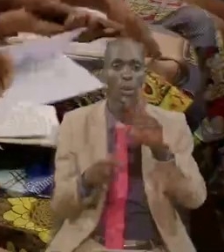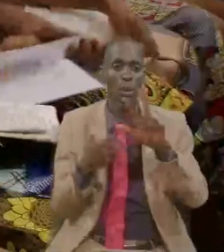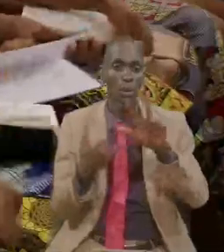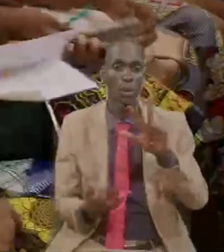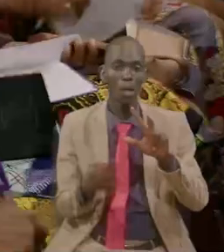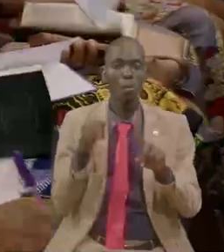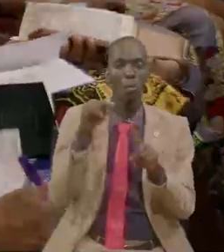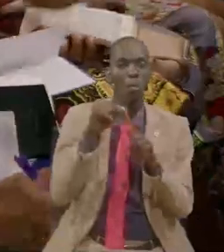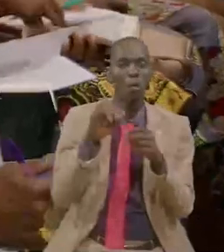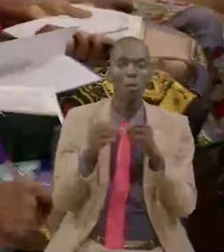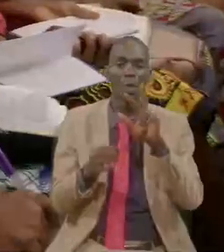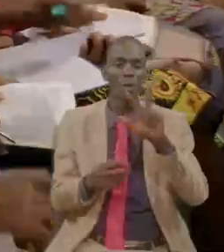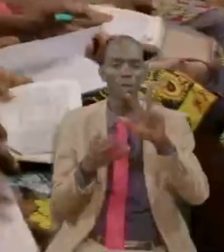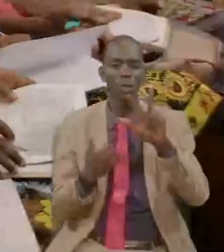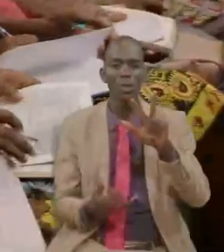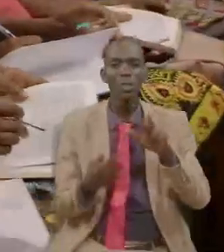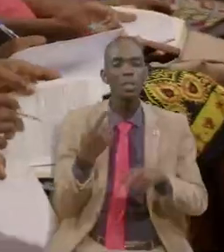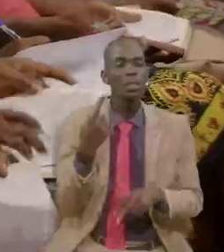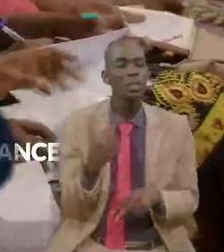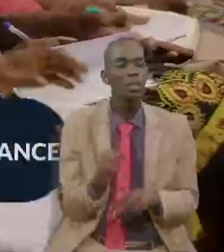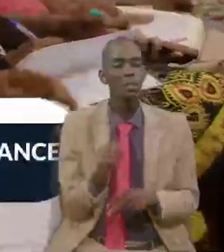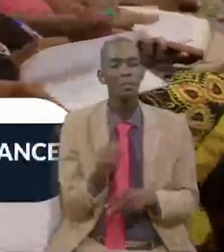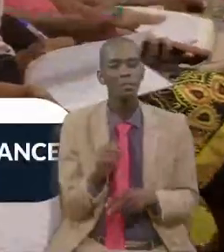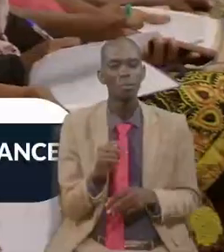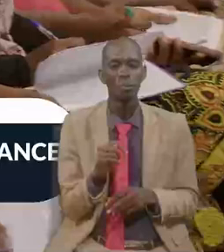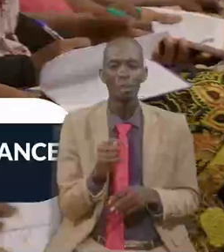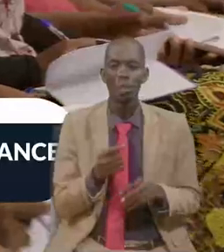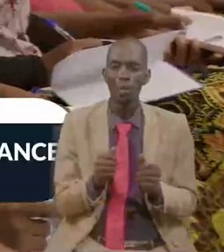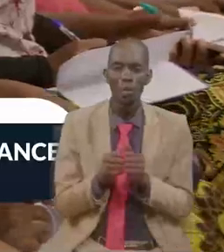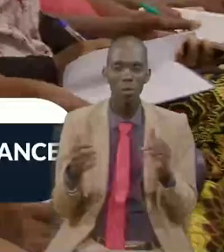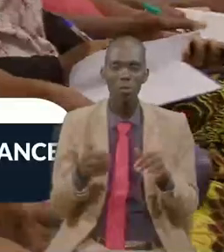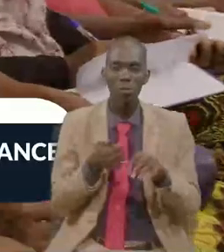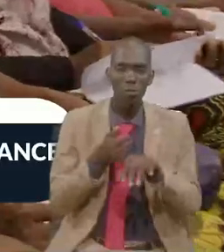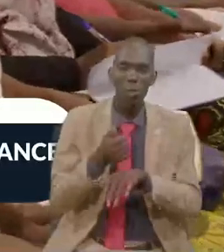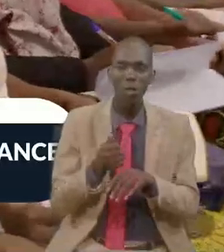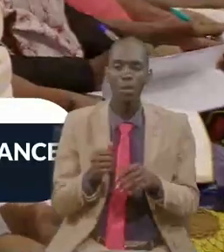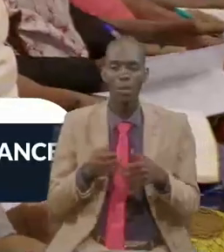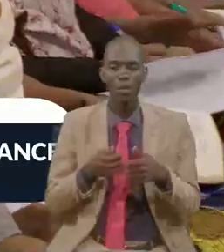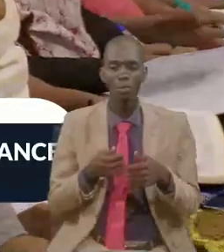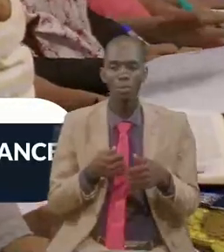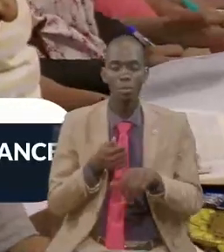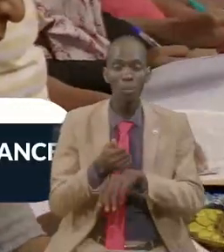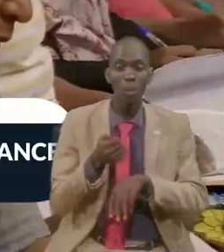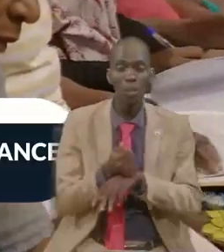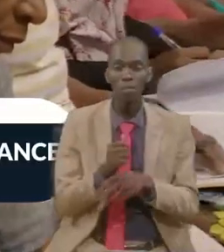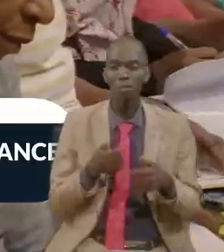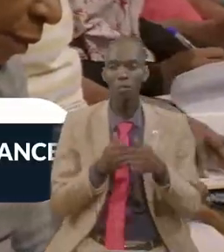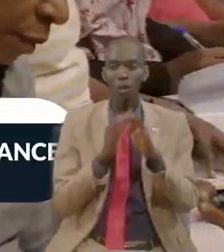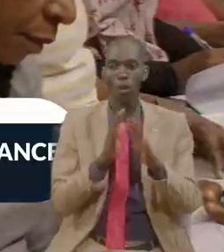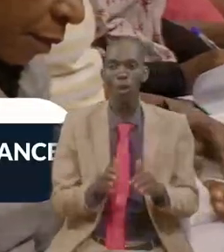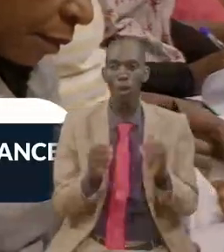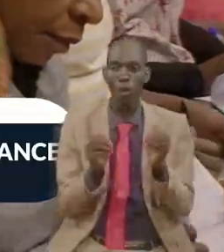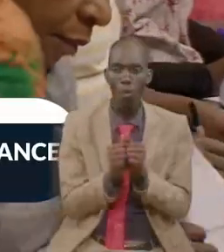point maintenant. Troisième point, c'est les disciples irrépréhensibles avec la